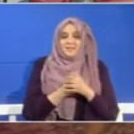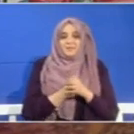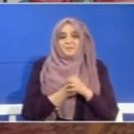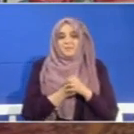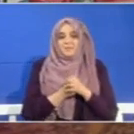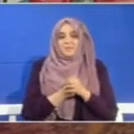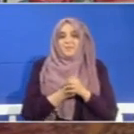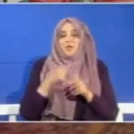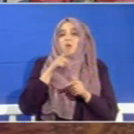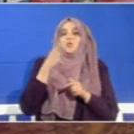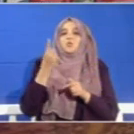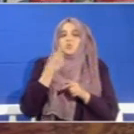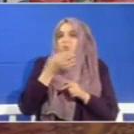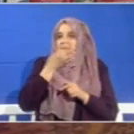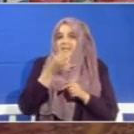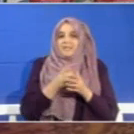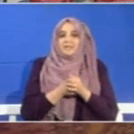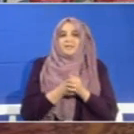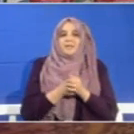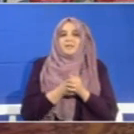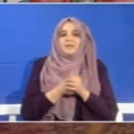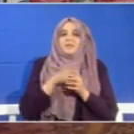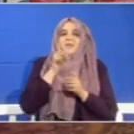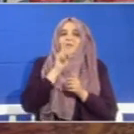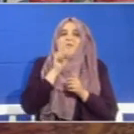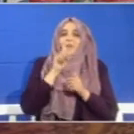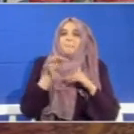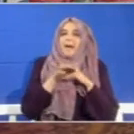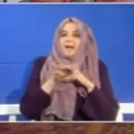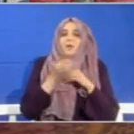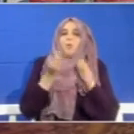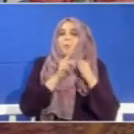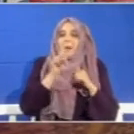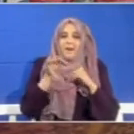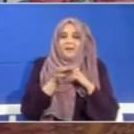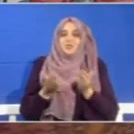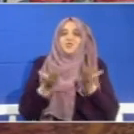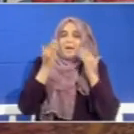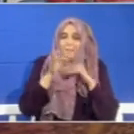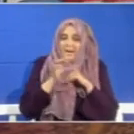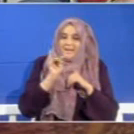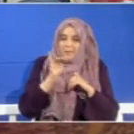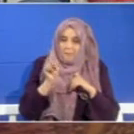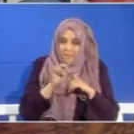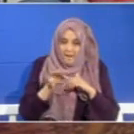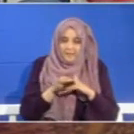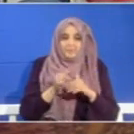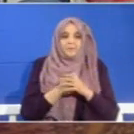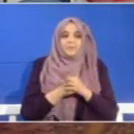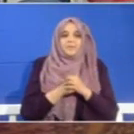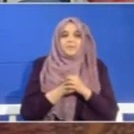دائما أوصي للبنات، البنات حواء زوجات ولا غير مش متزوجات، يعني إن شاء الله ربي يزوجهم، آمين يا رب، قل